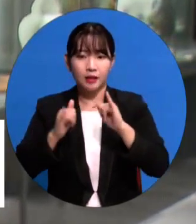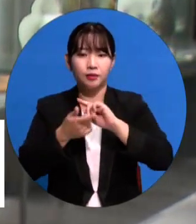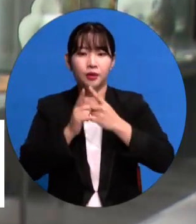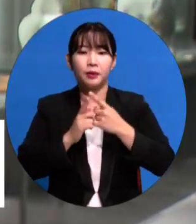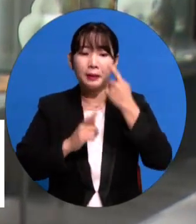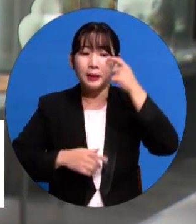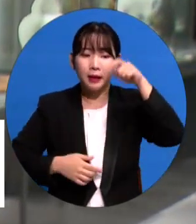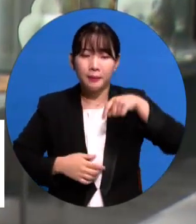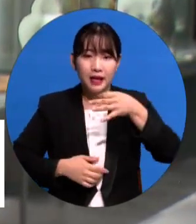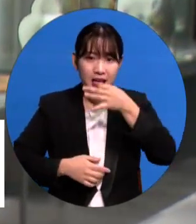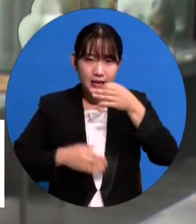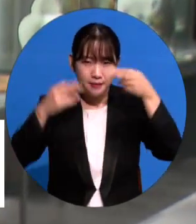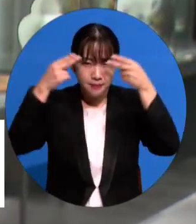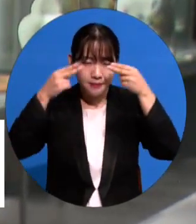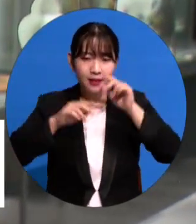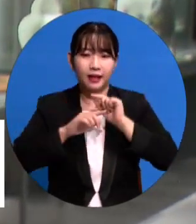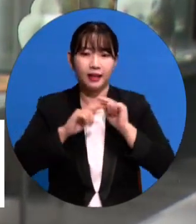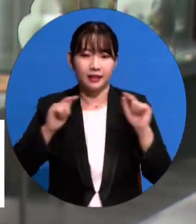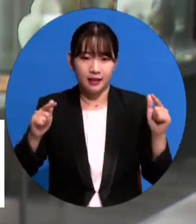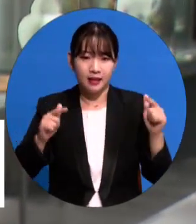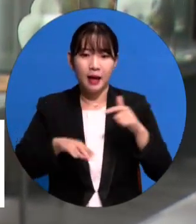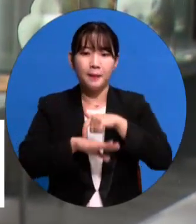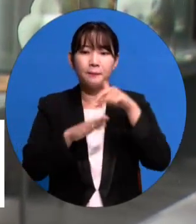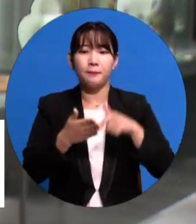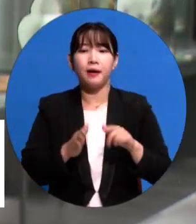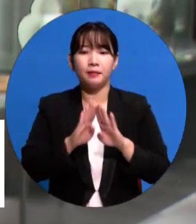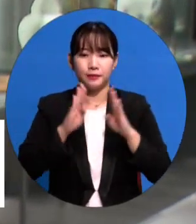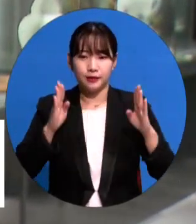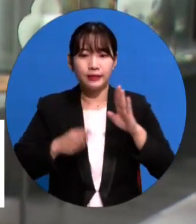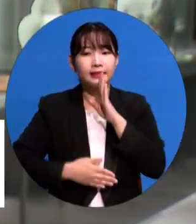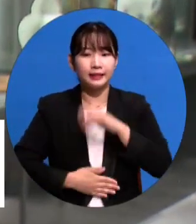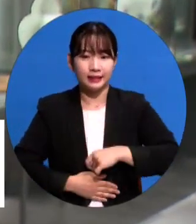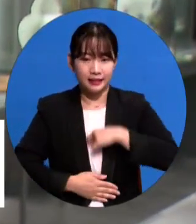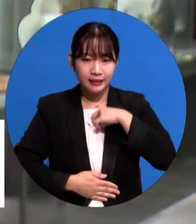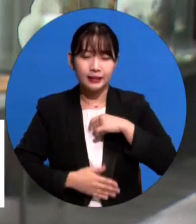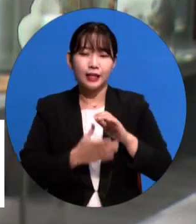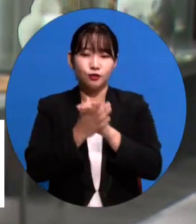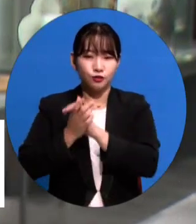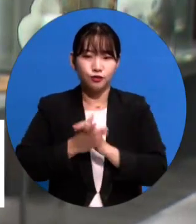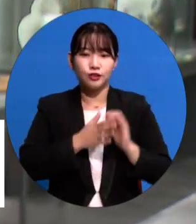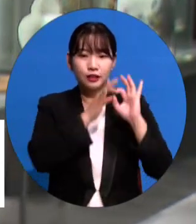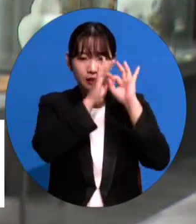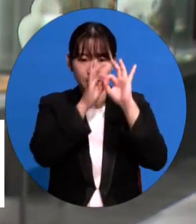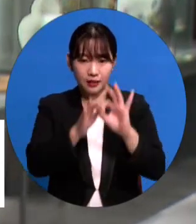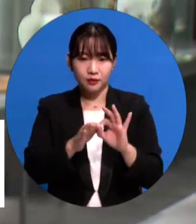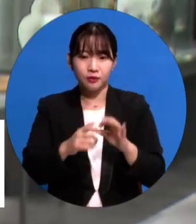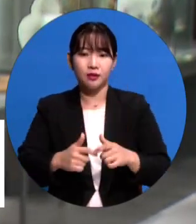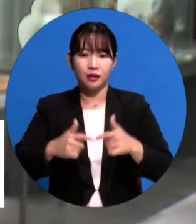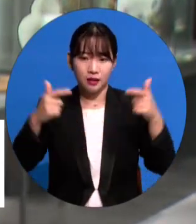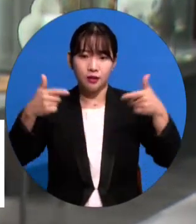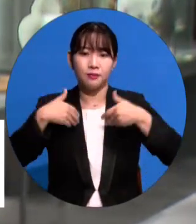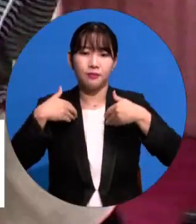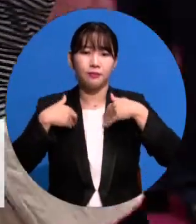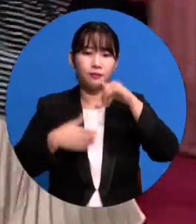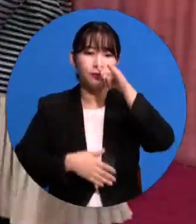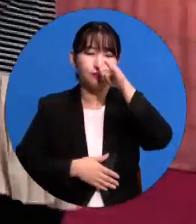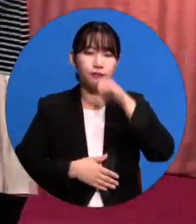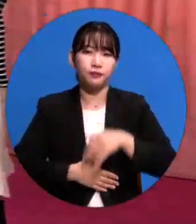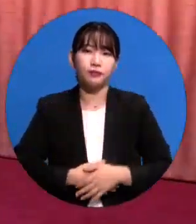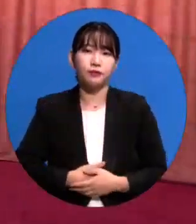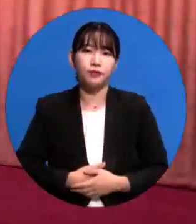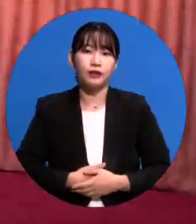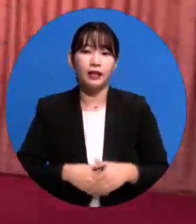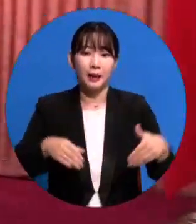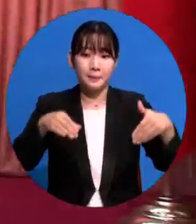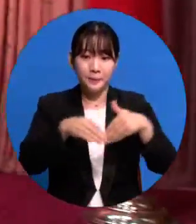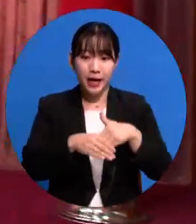목전의 이익에 연연하지 않는 마음을 연 진실한 우정을 계속 확대해 나갈 필요가 있습니다.